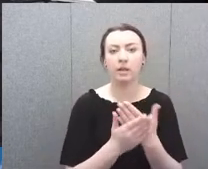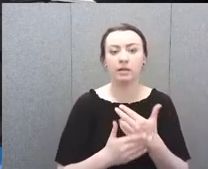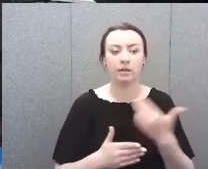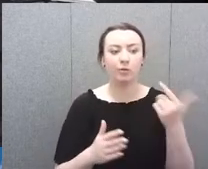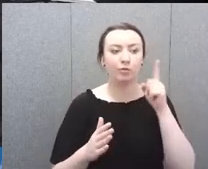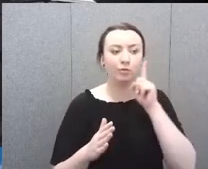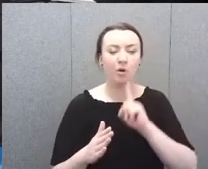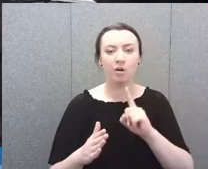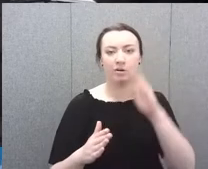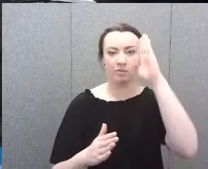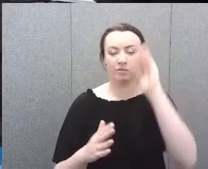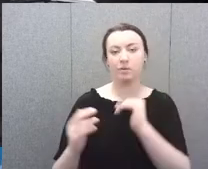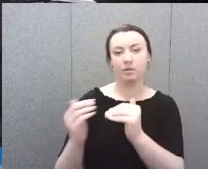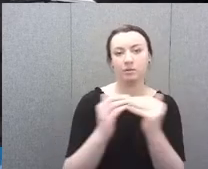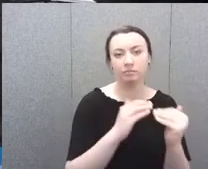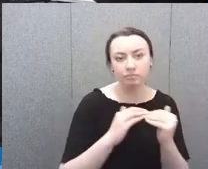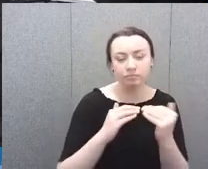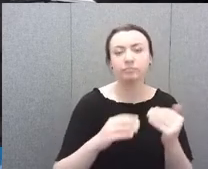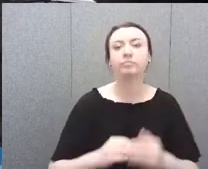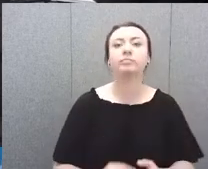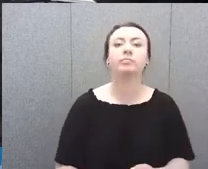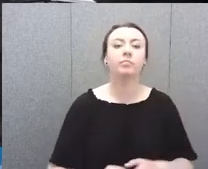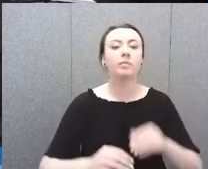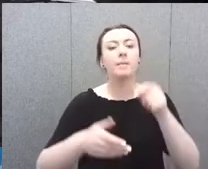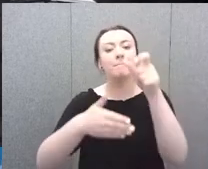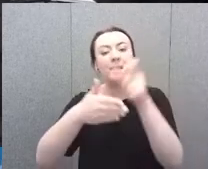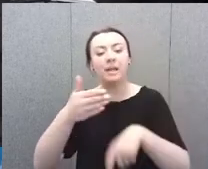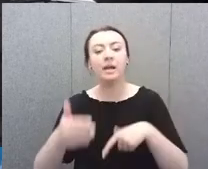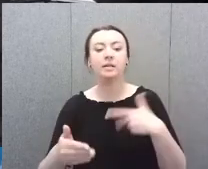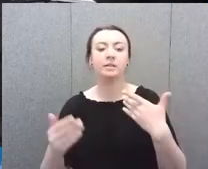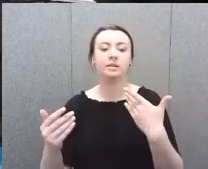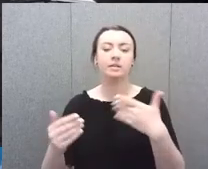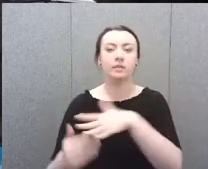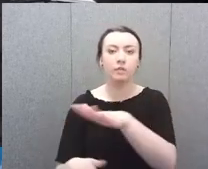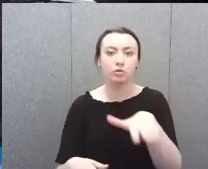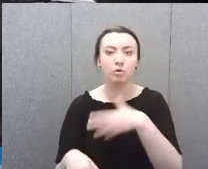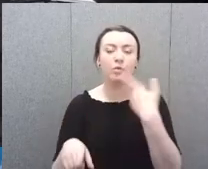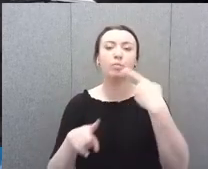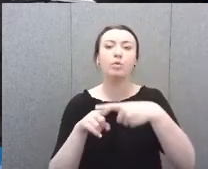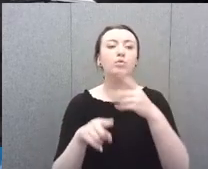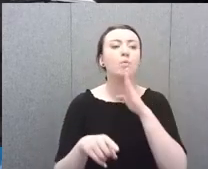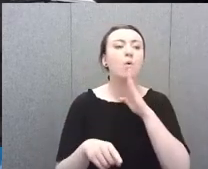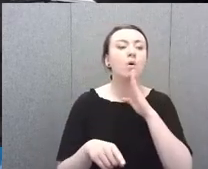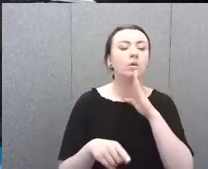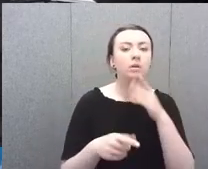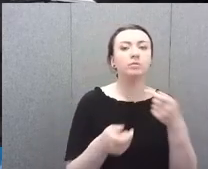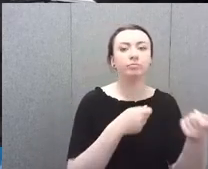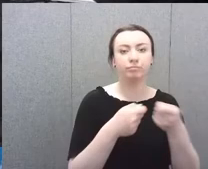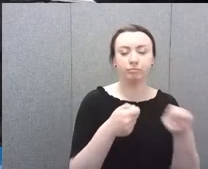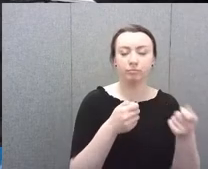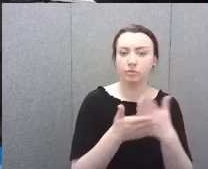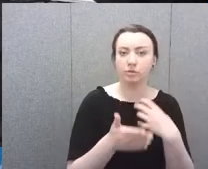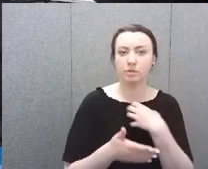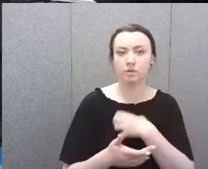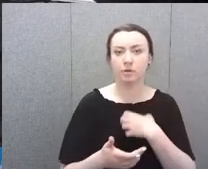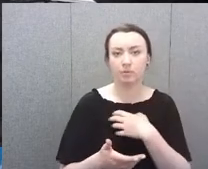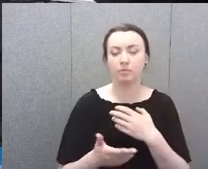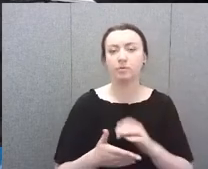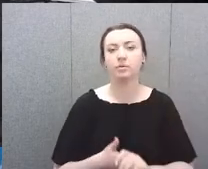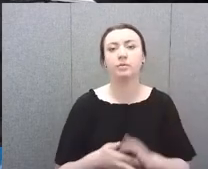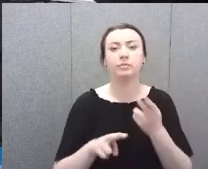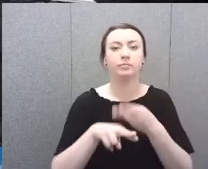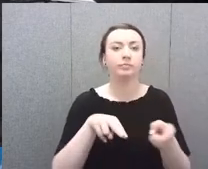гендерного равенства. А роль гражданского общества в вовлечении женщин тоже очень